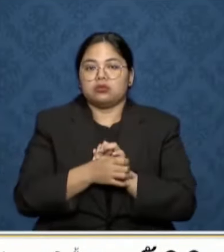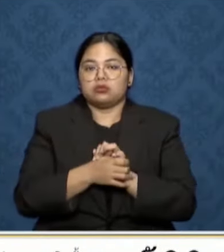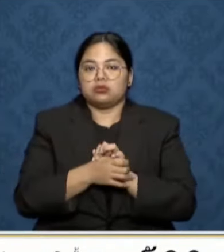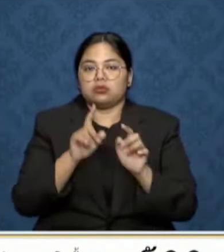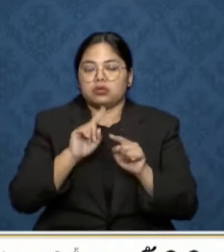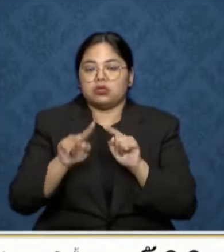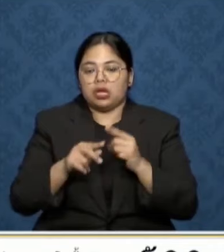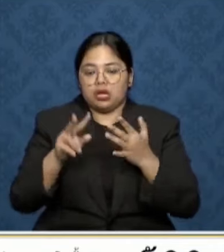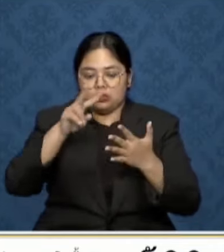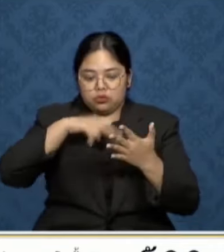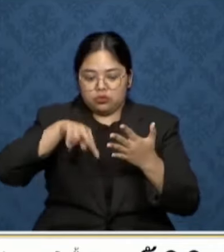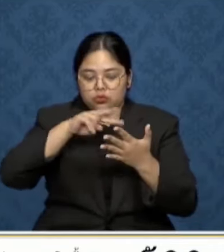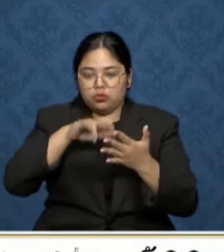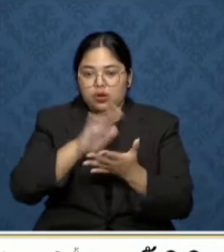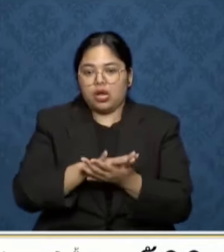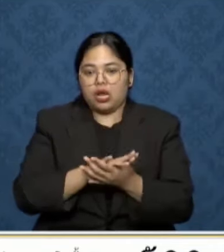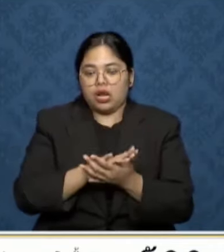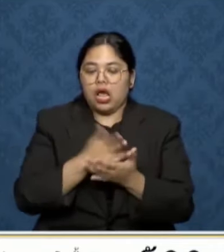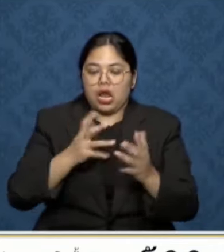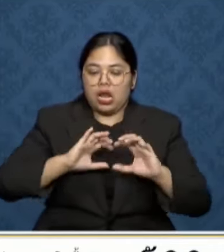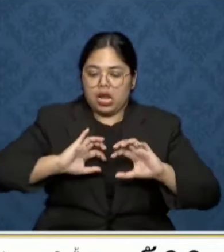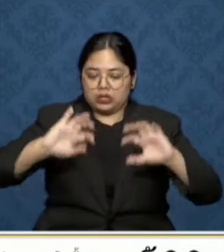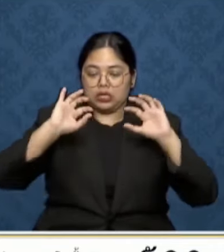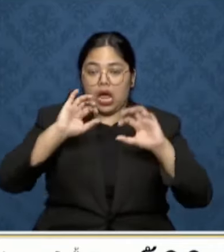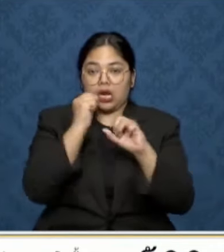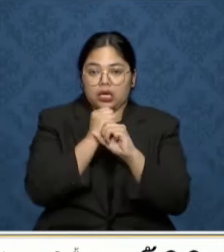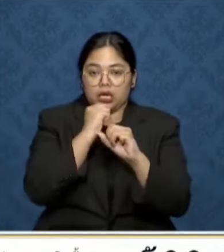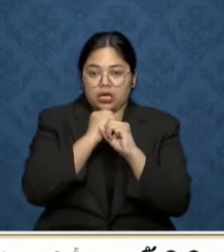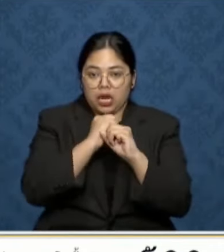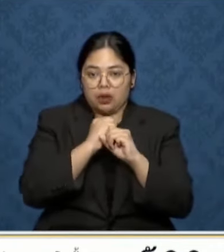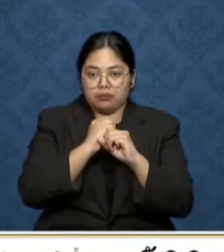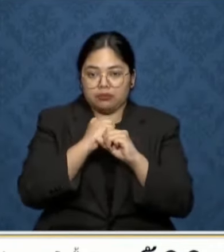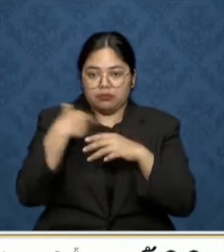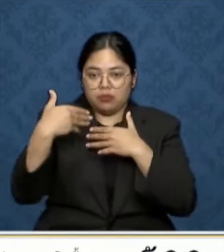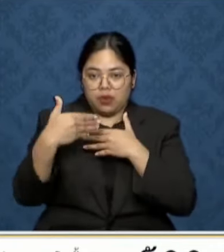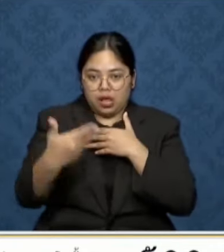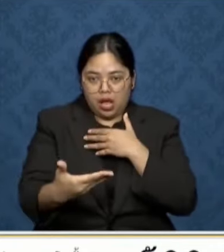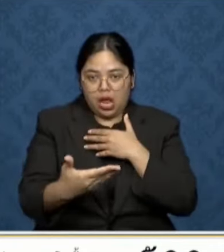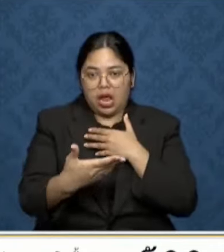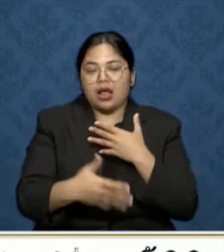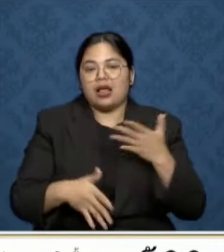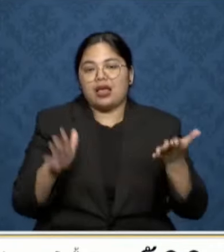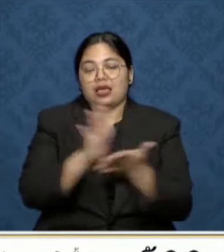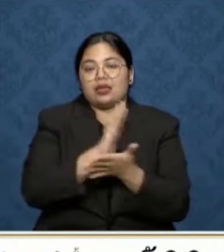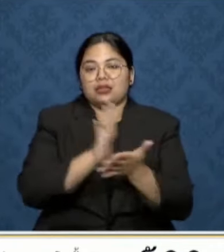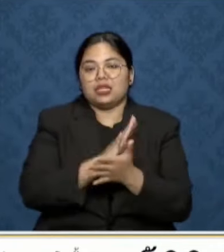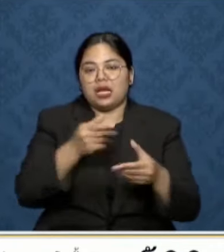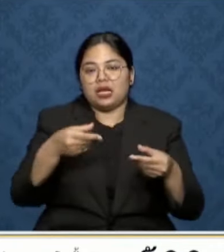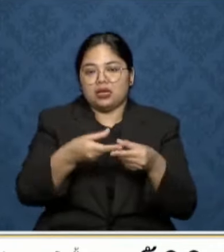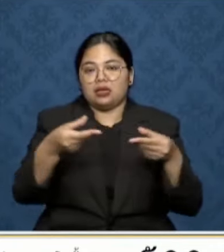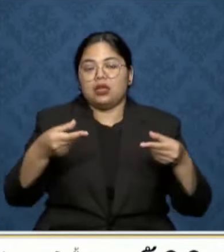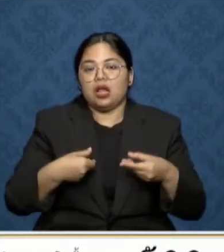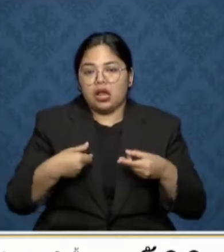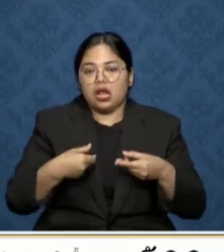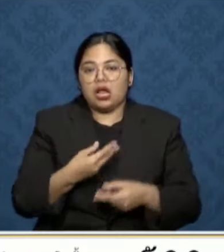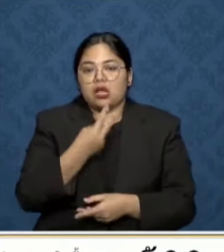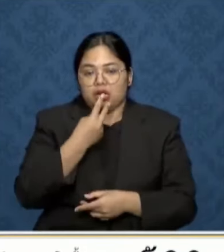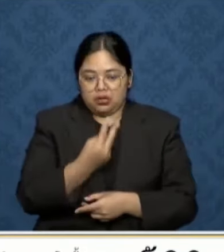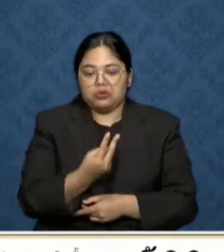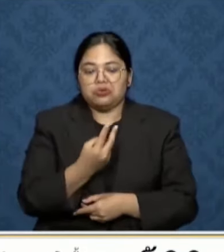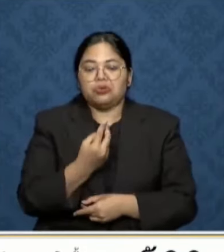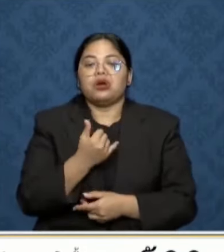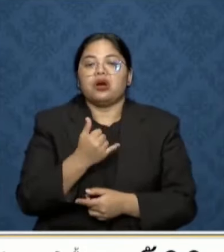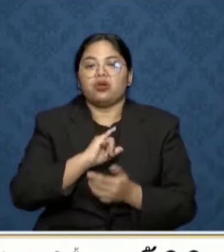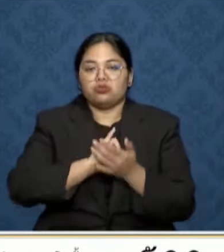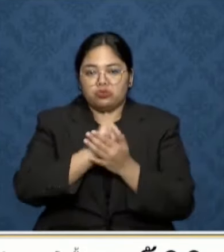ผมเชื่อมีุมากผมเห็ต ไมเรองYEแต่ท่านเห็นได้ด้ตาของตัวเ